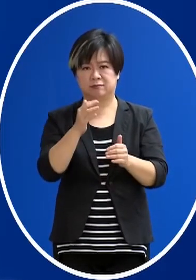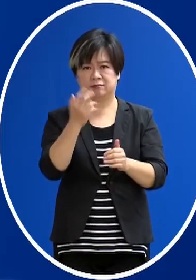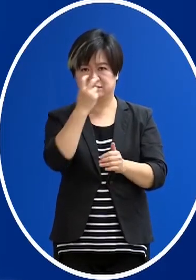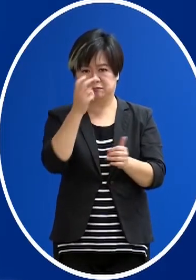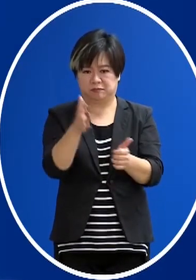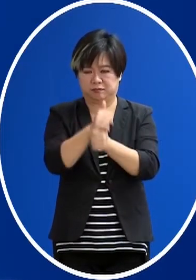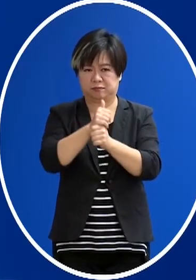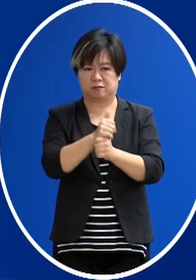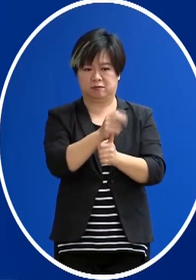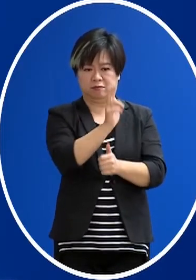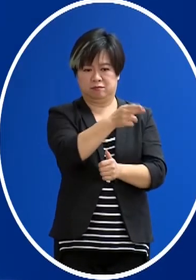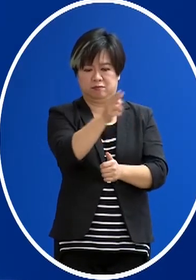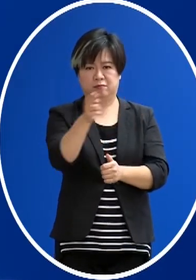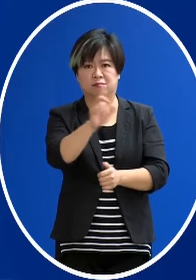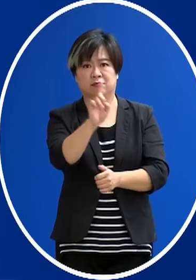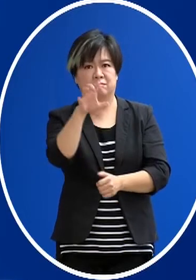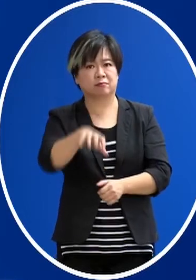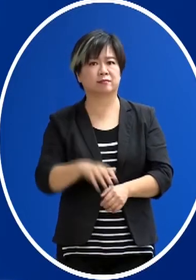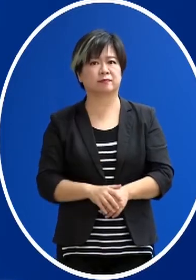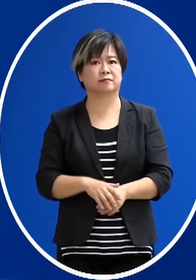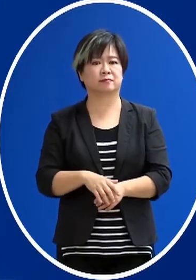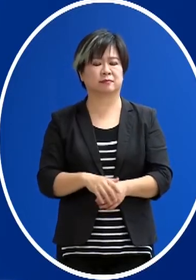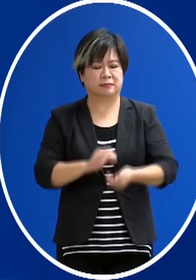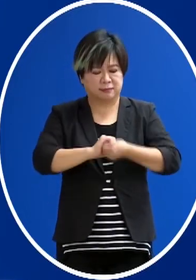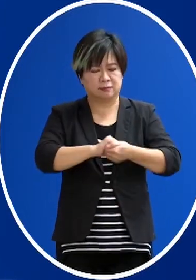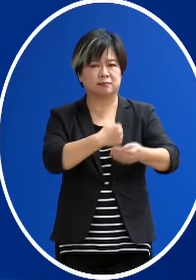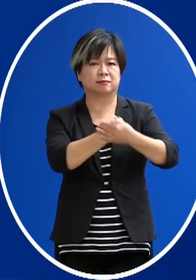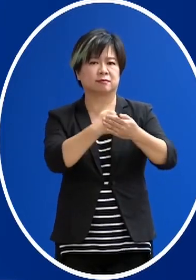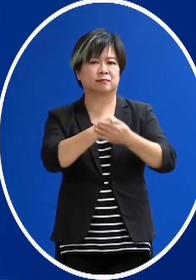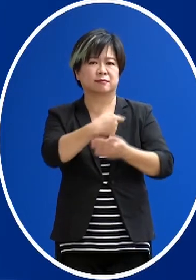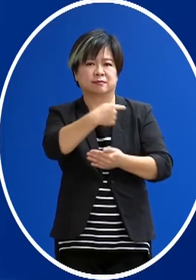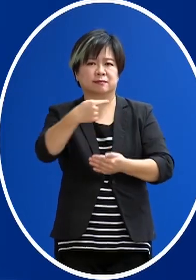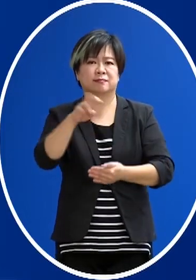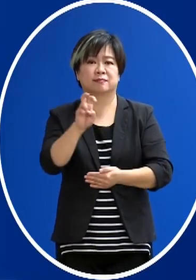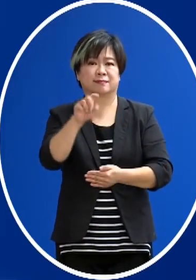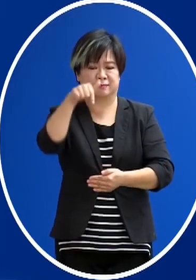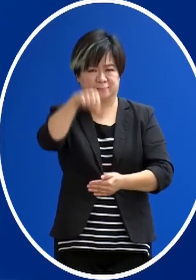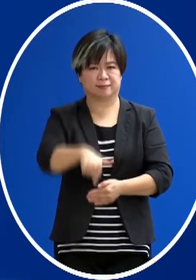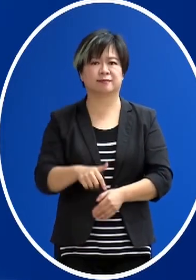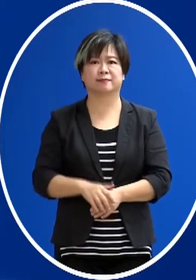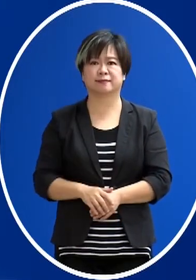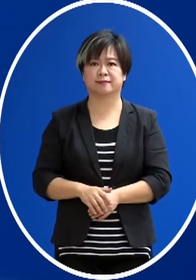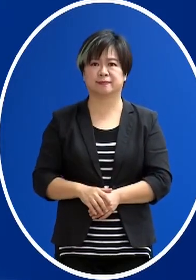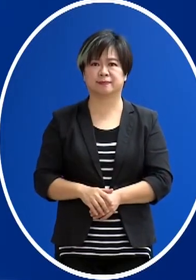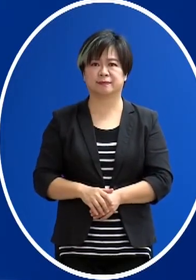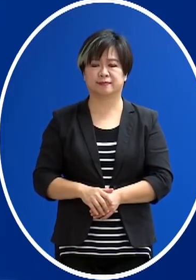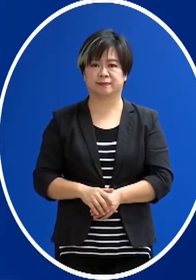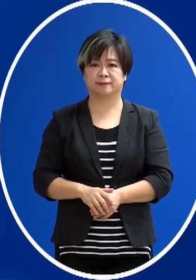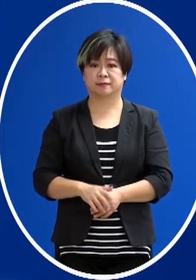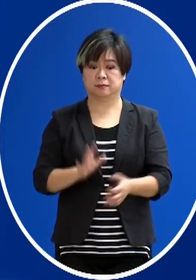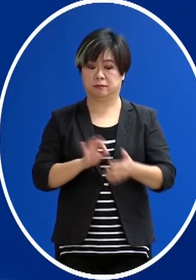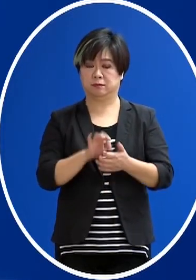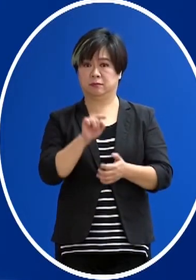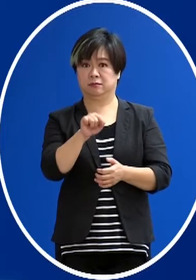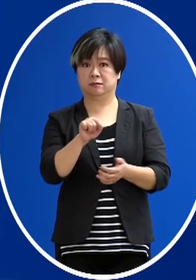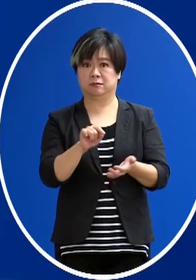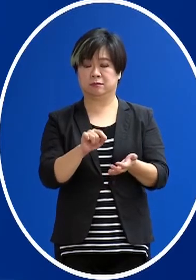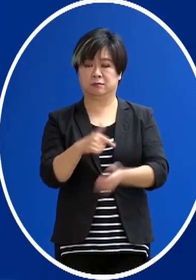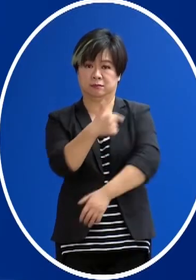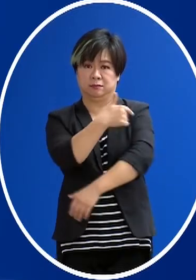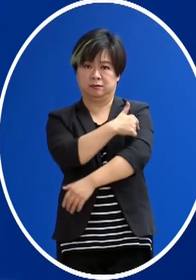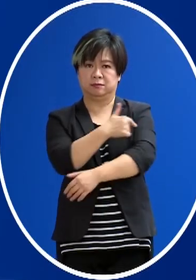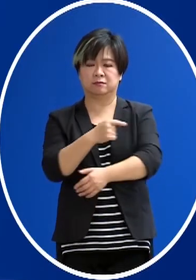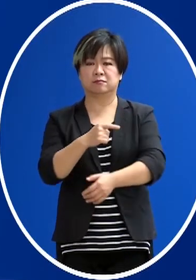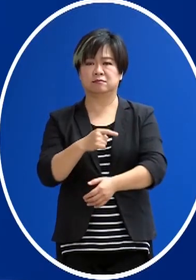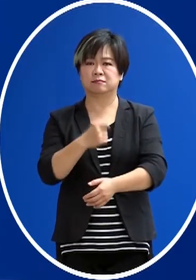那另外就是储存在波士度的一个设备上，那因为它这些设备可以在这些疫苗可以再